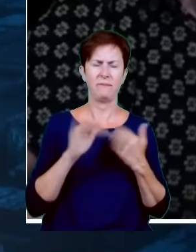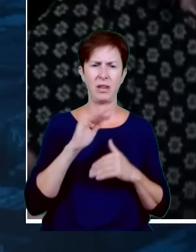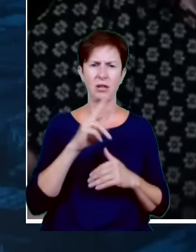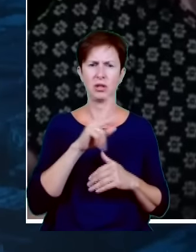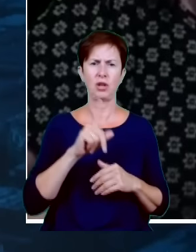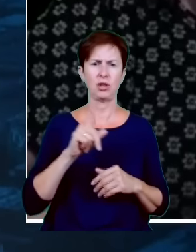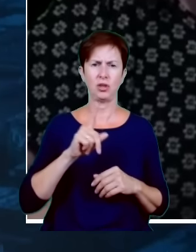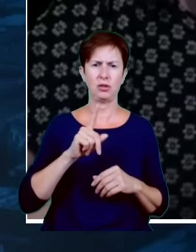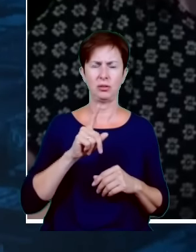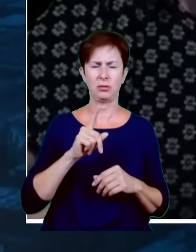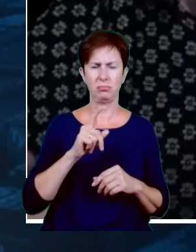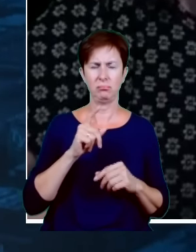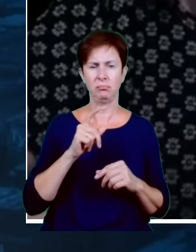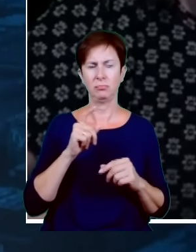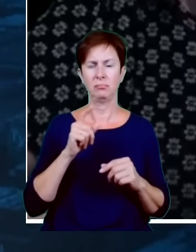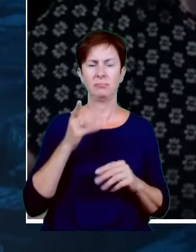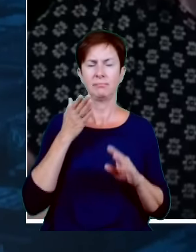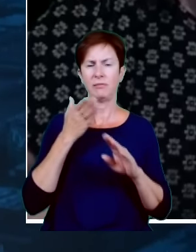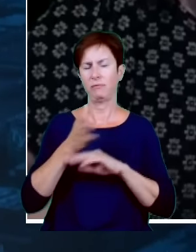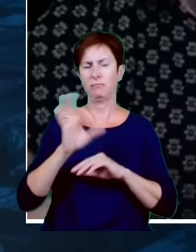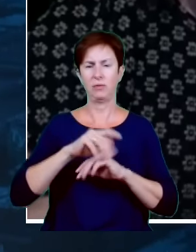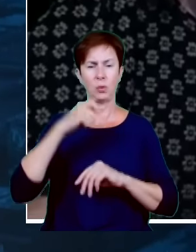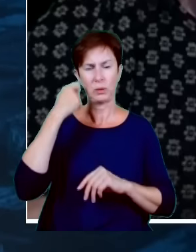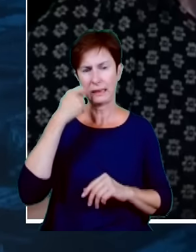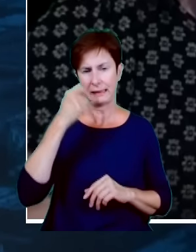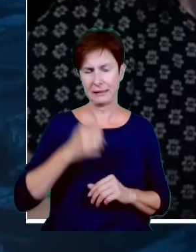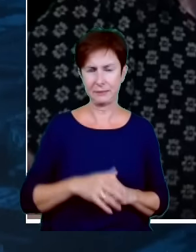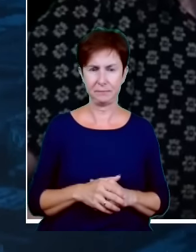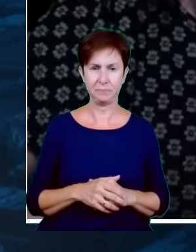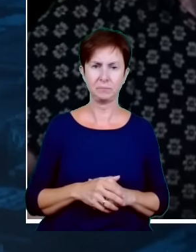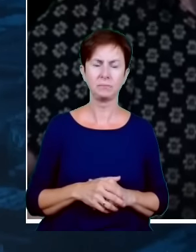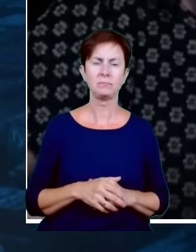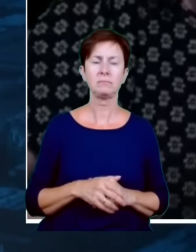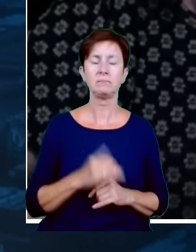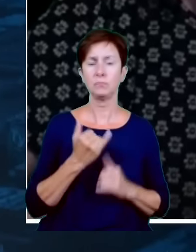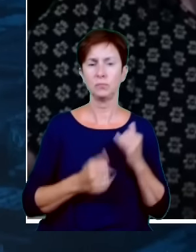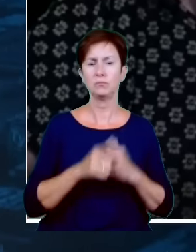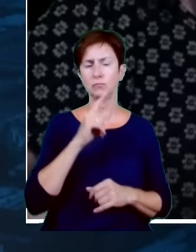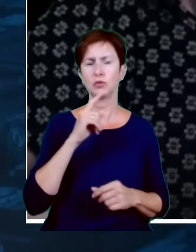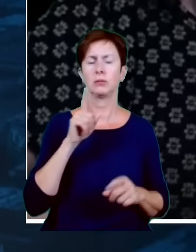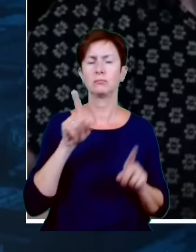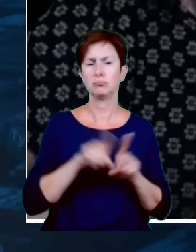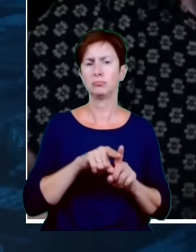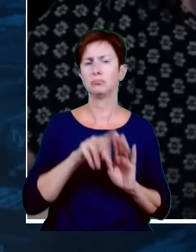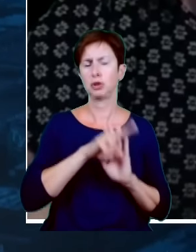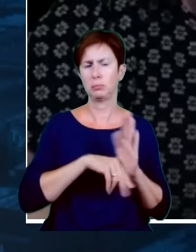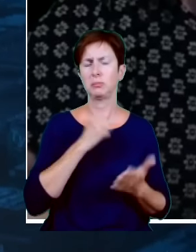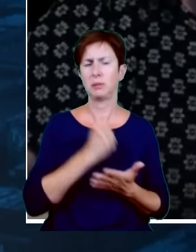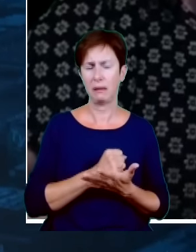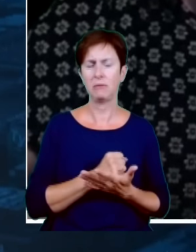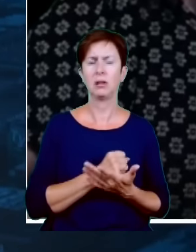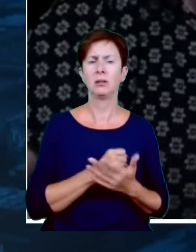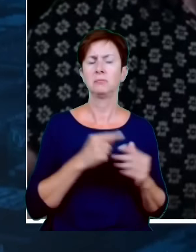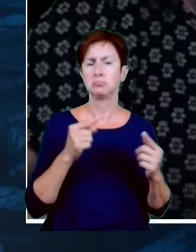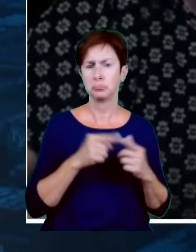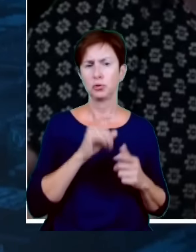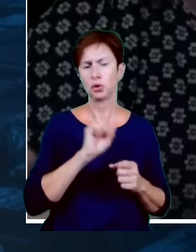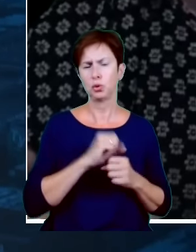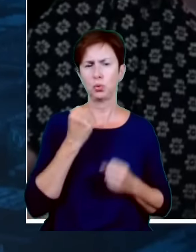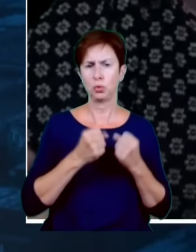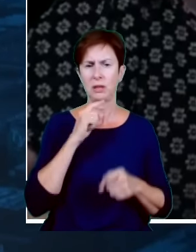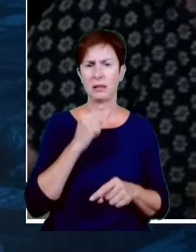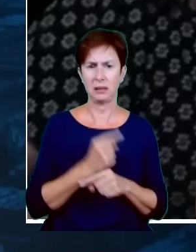dentysty bo nawet jeśli jest to legalne i tak dalej to jest to po prostu ogromna trudna decyzja i zostaje z